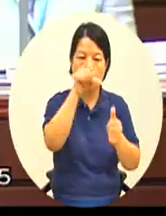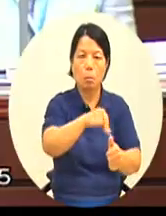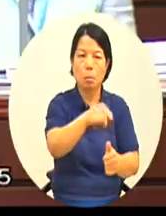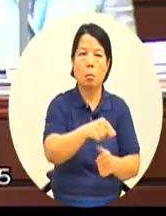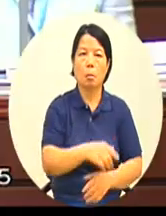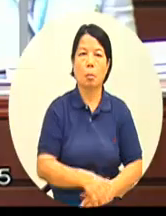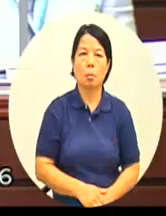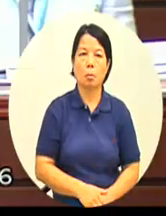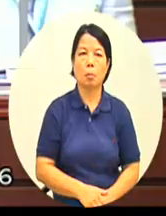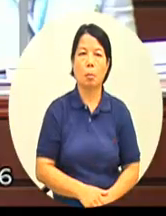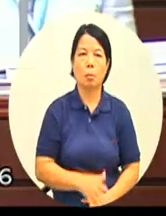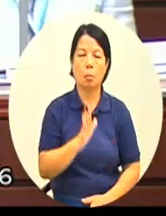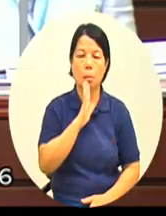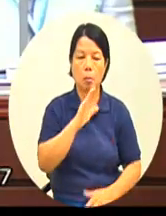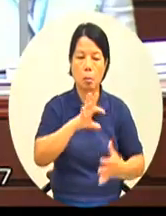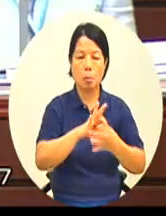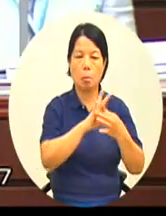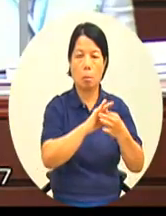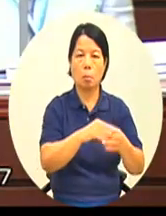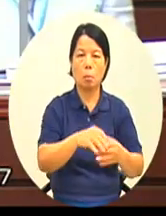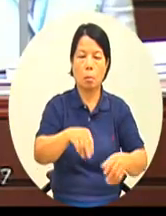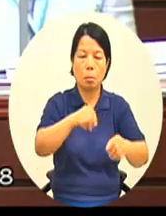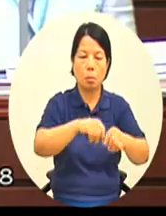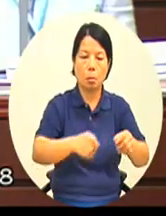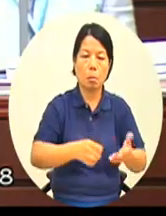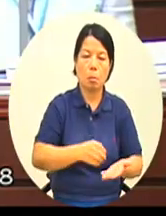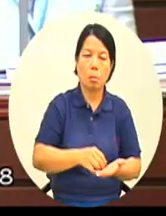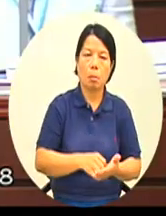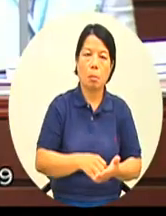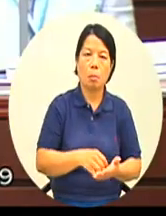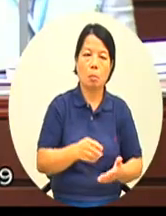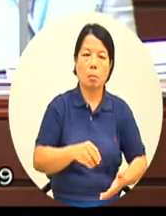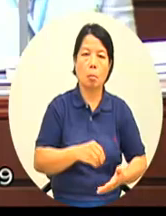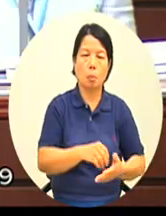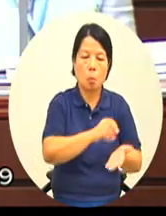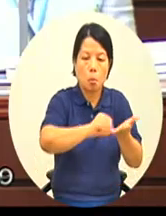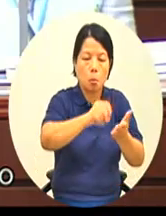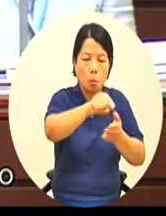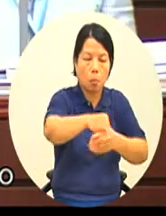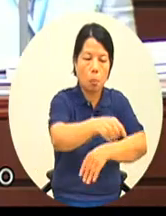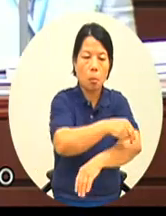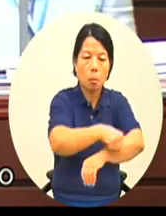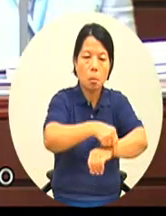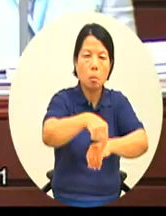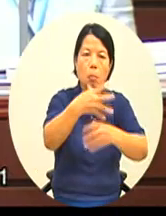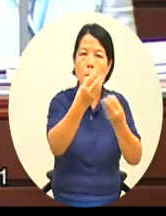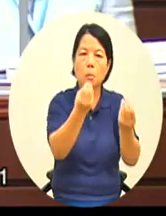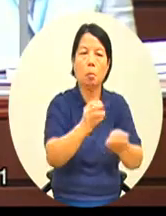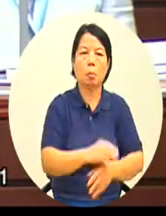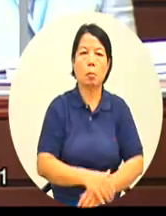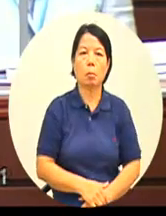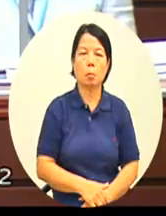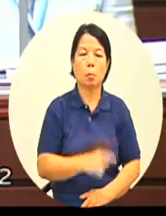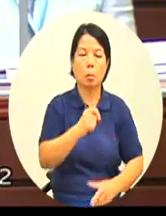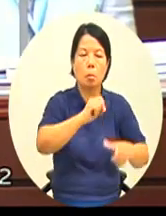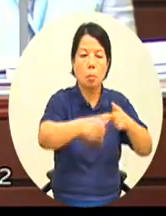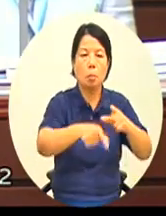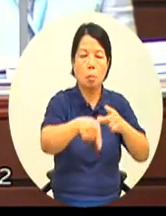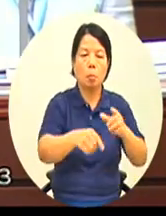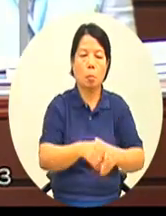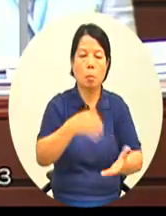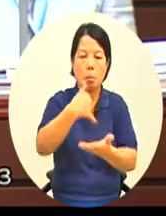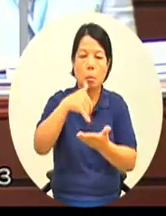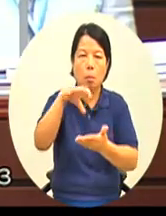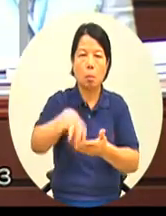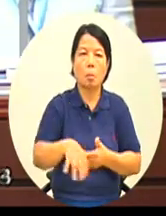家，他是连这个提拨的计划他都不提，他可能在他的公司的一个计算上